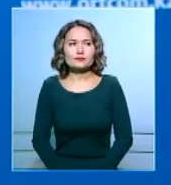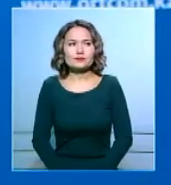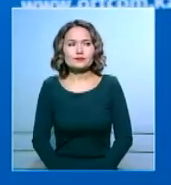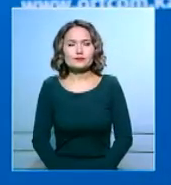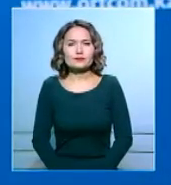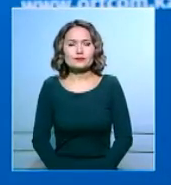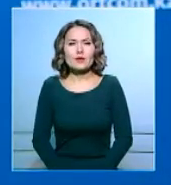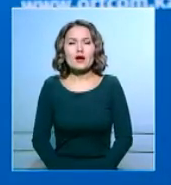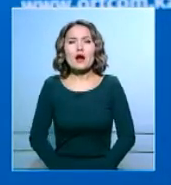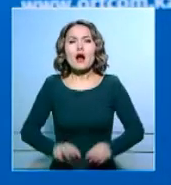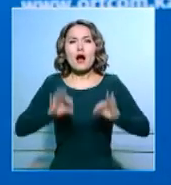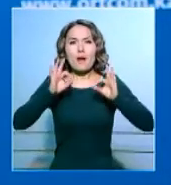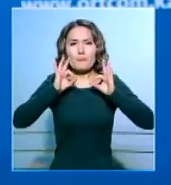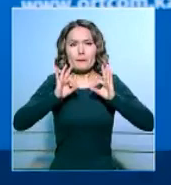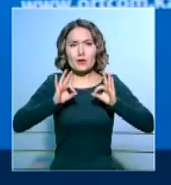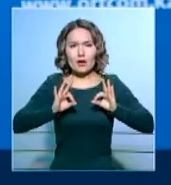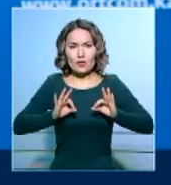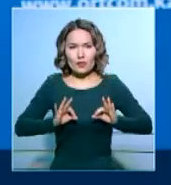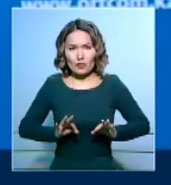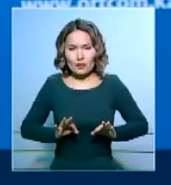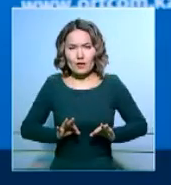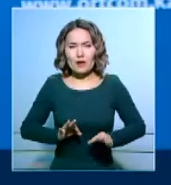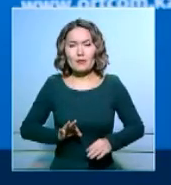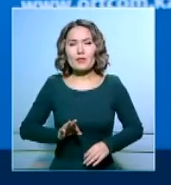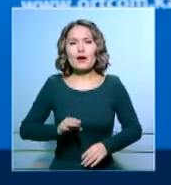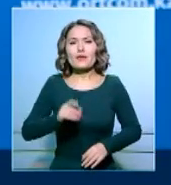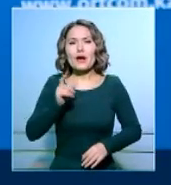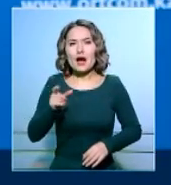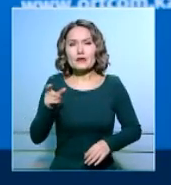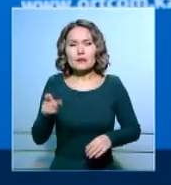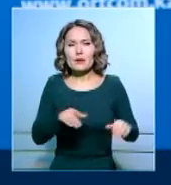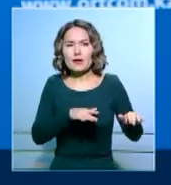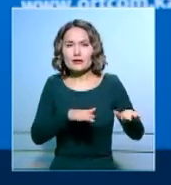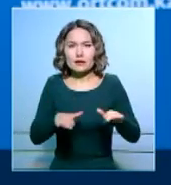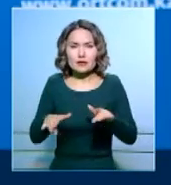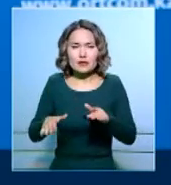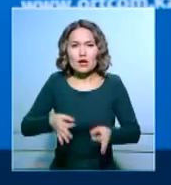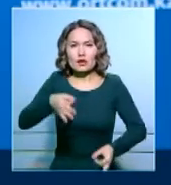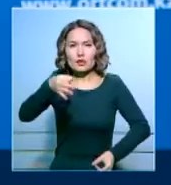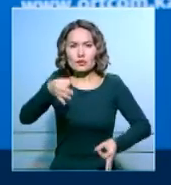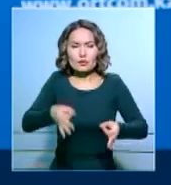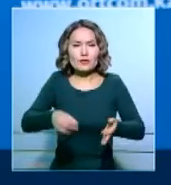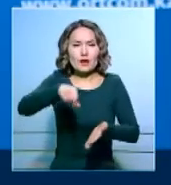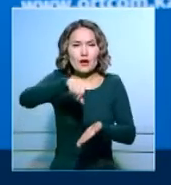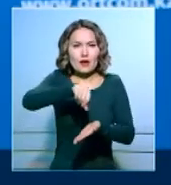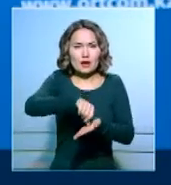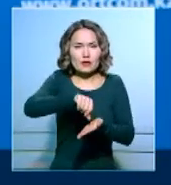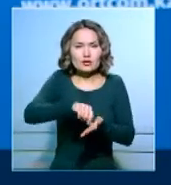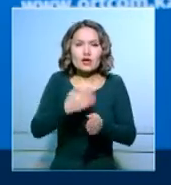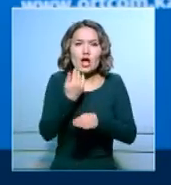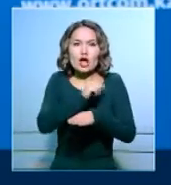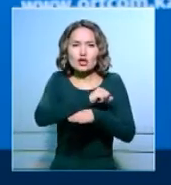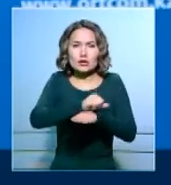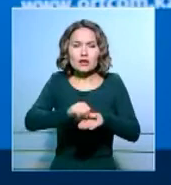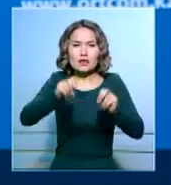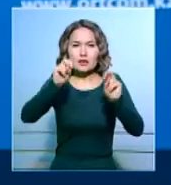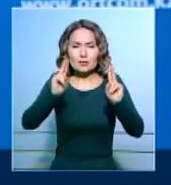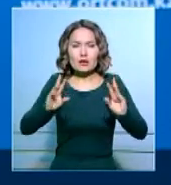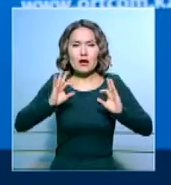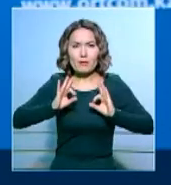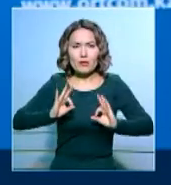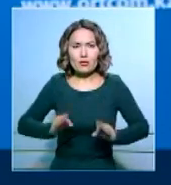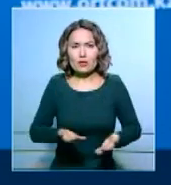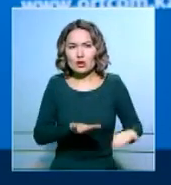Прокурорлардың азаматтық істер бойынша процестерге қатысуы ол кеңес заманынан қалған үрдіс болатын. Қазір